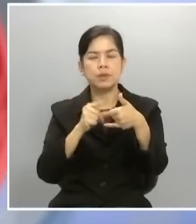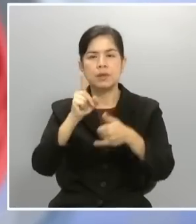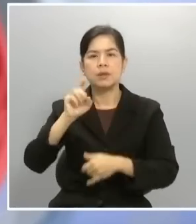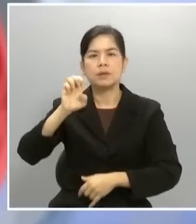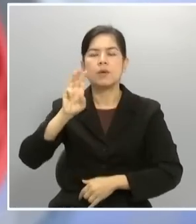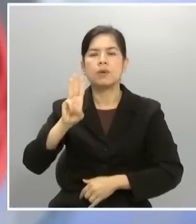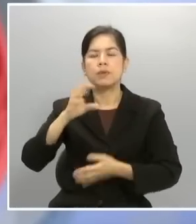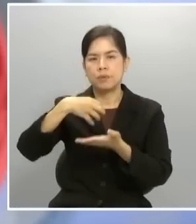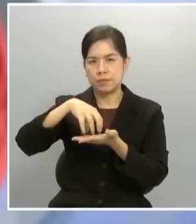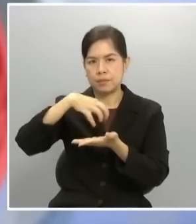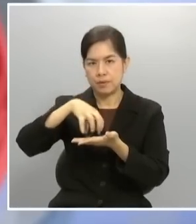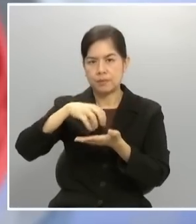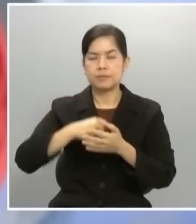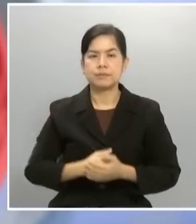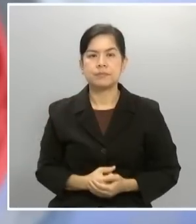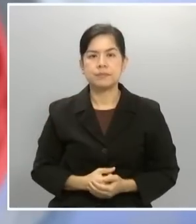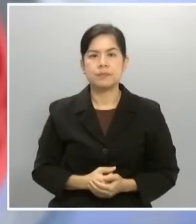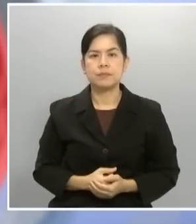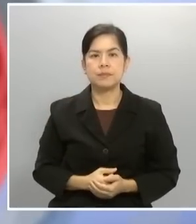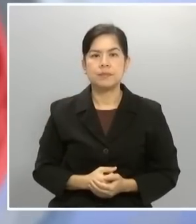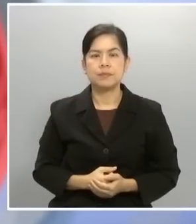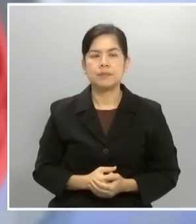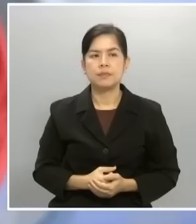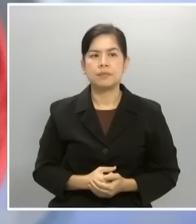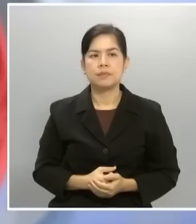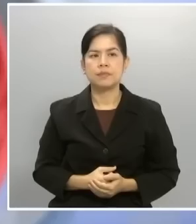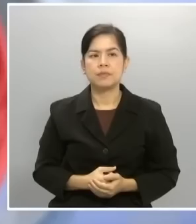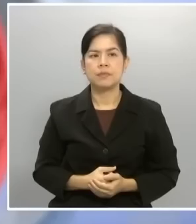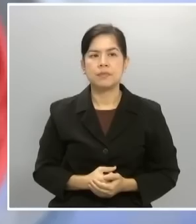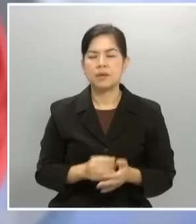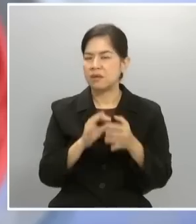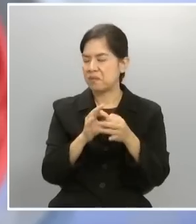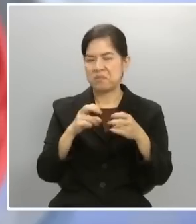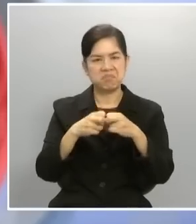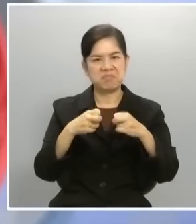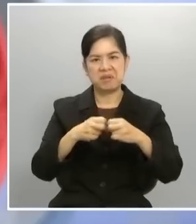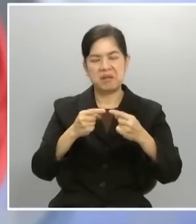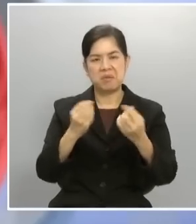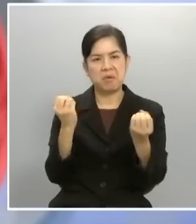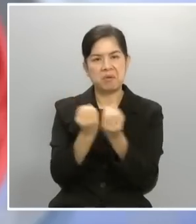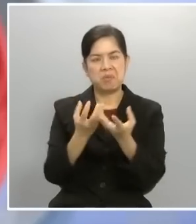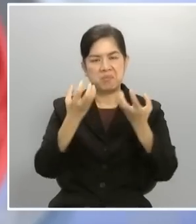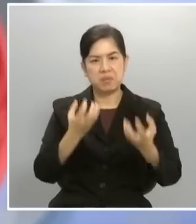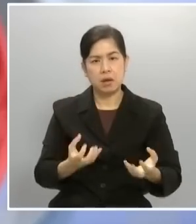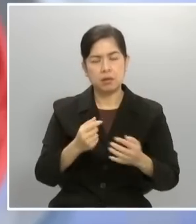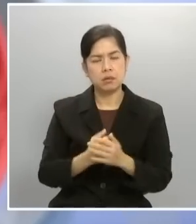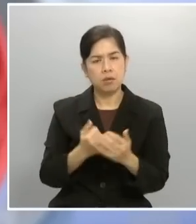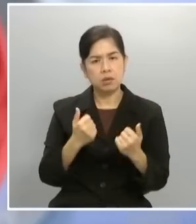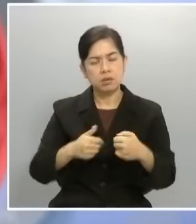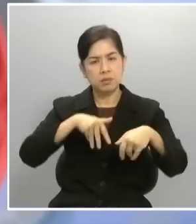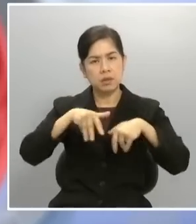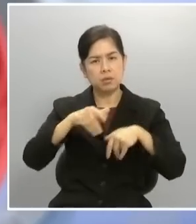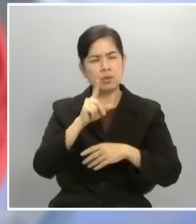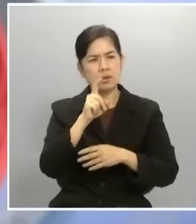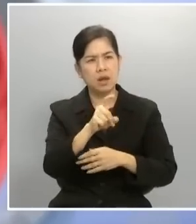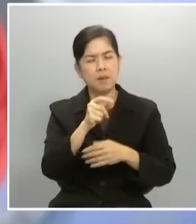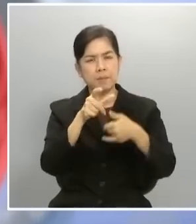ออกมาค่ะอืมันเป็นเรื่องของความรุนแรงแล้วหลายคนก็กำลังถามว่าไอ้สิ่งที่